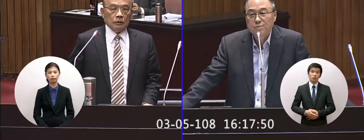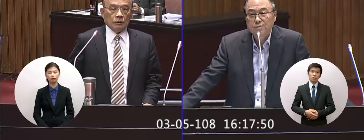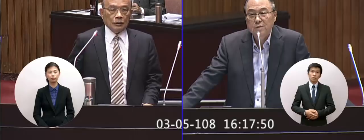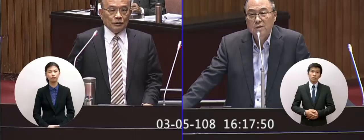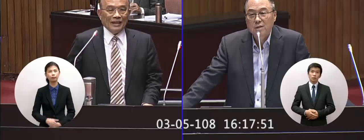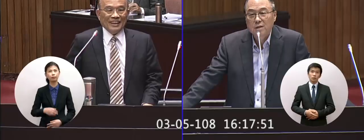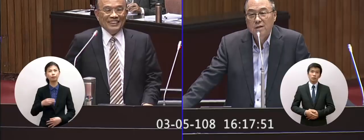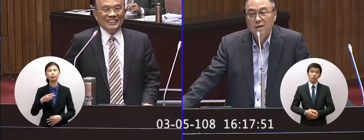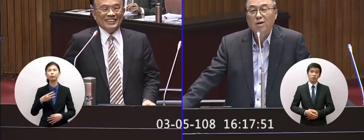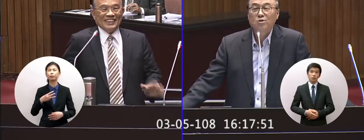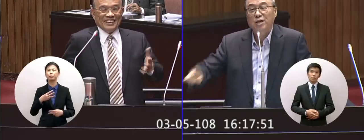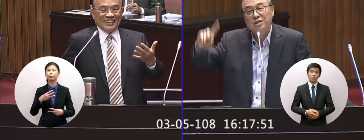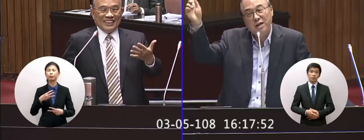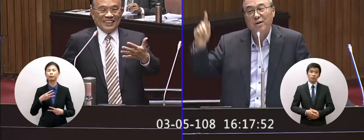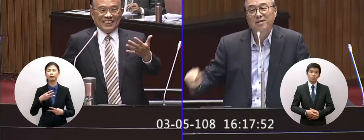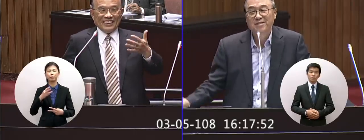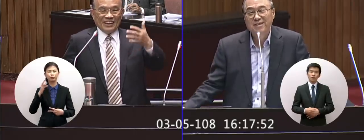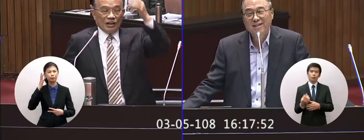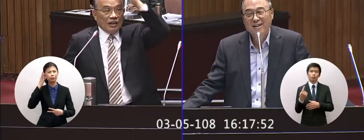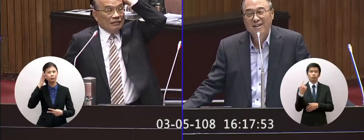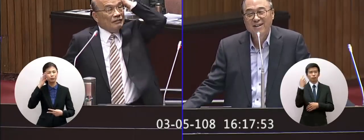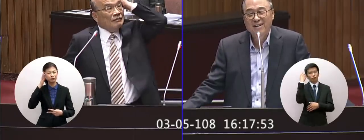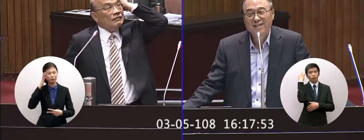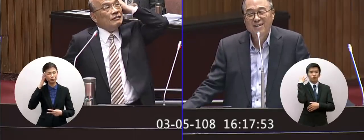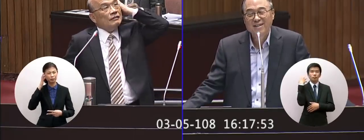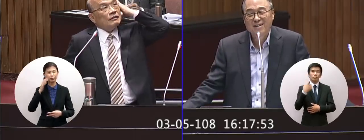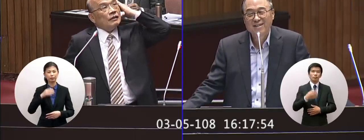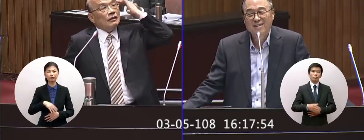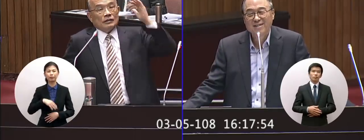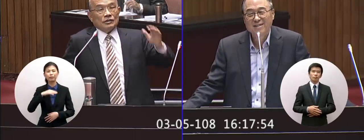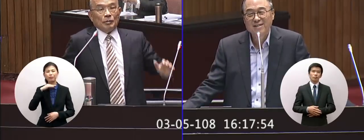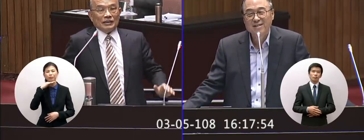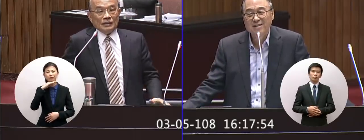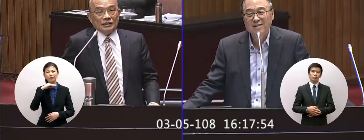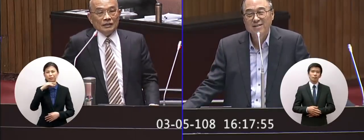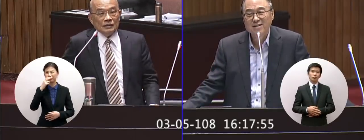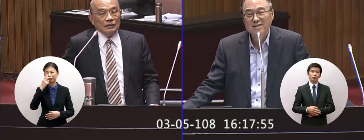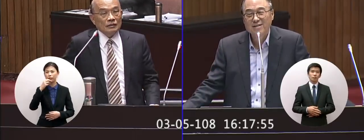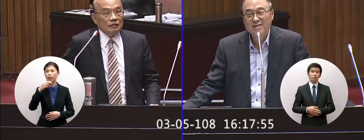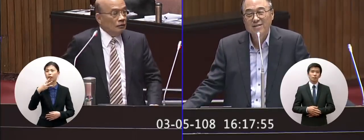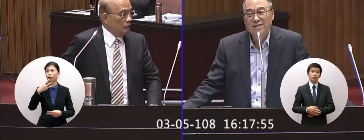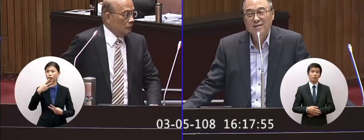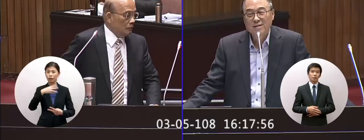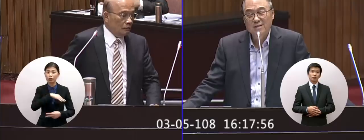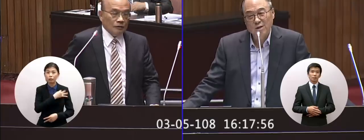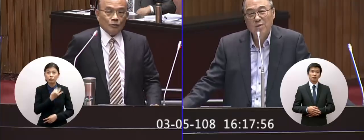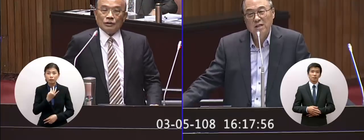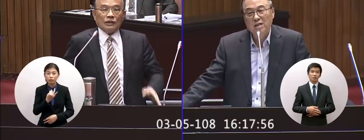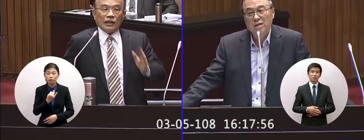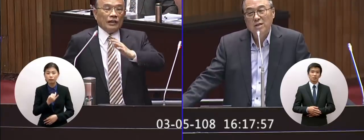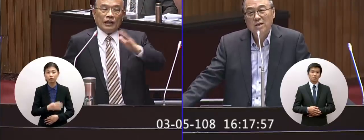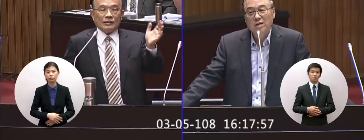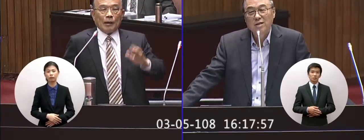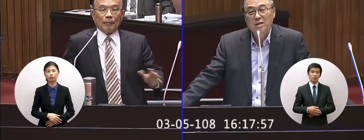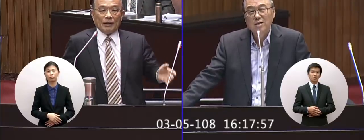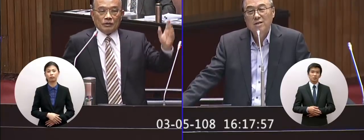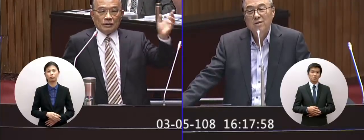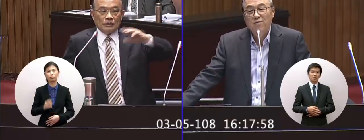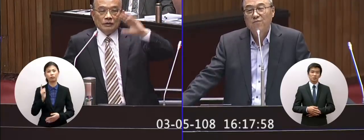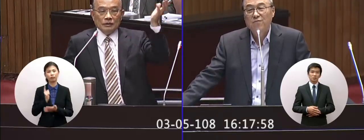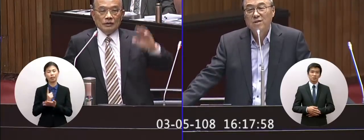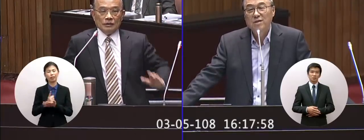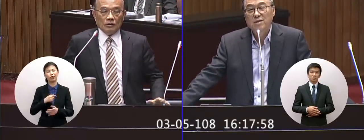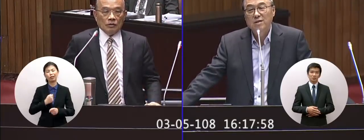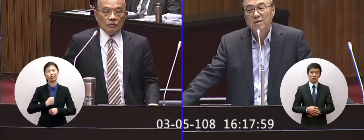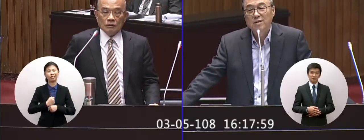三六，我就 三五就前几天嘛。 要看3月2号是礼拜几。 那有没有在？ 我就天天上班